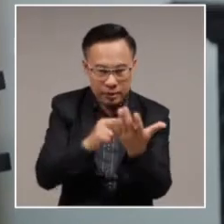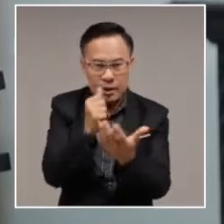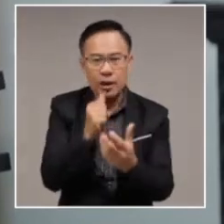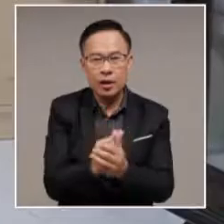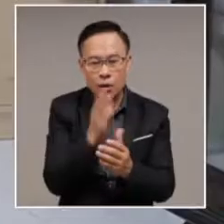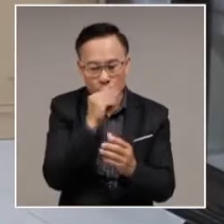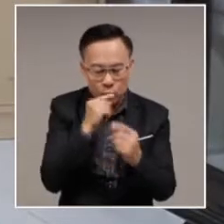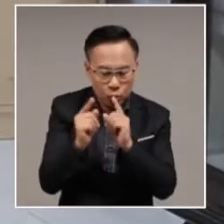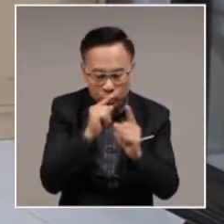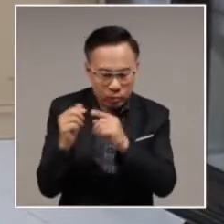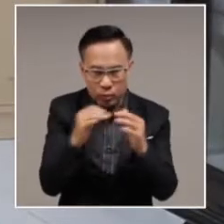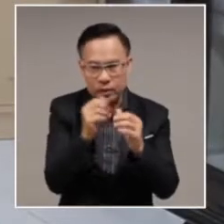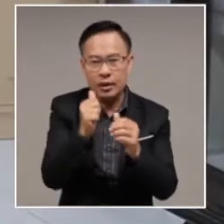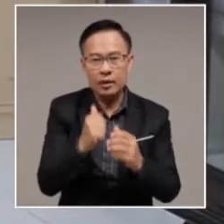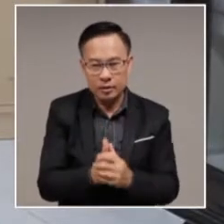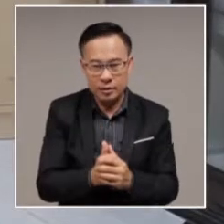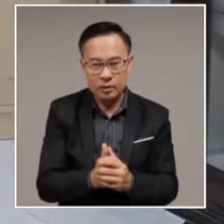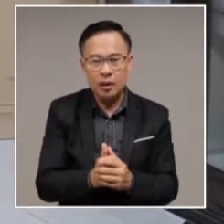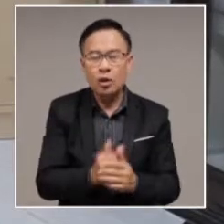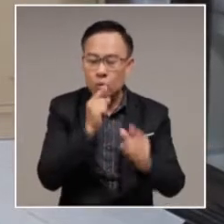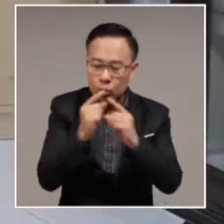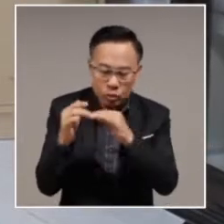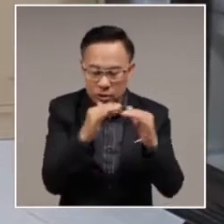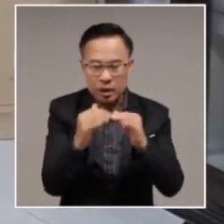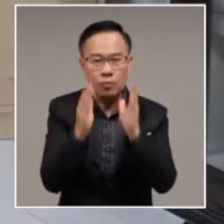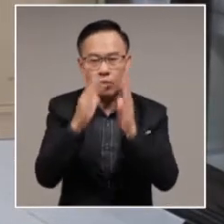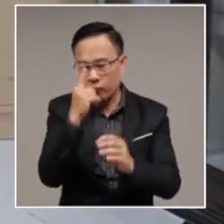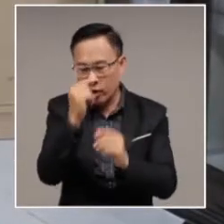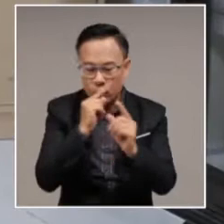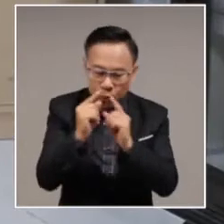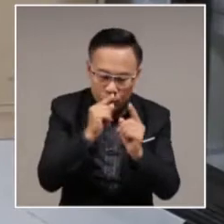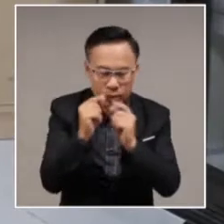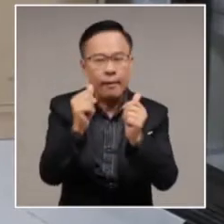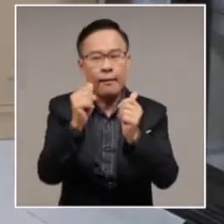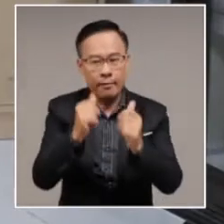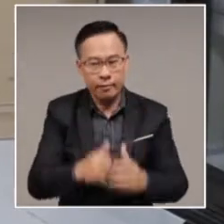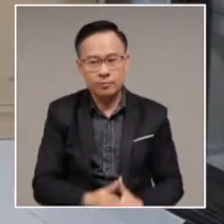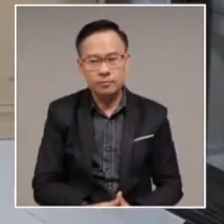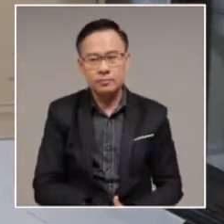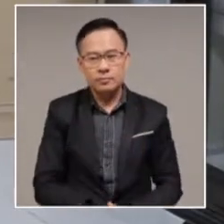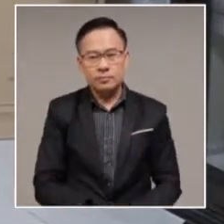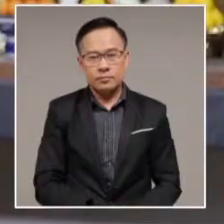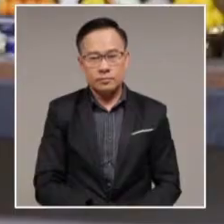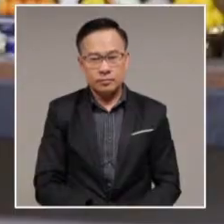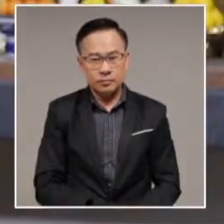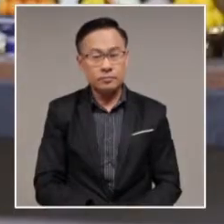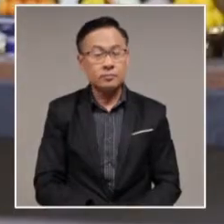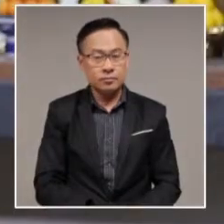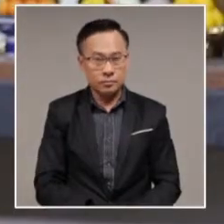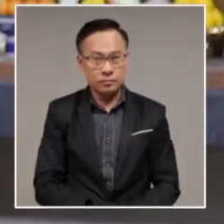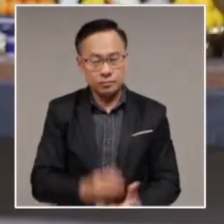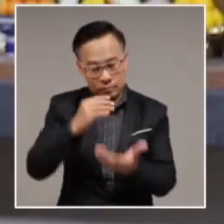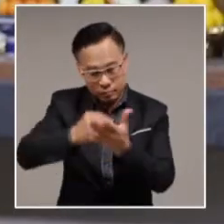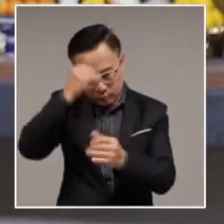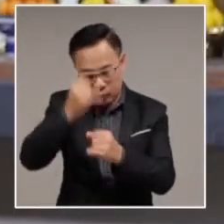ม่ถึงกับศัพท์ทางราชการนะคะแต่คือเราสามารถสื่อสารเข้าใจค่ะ นี่ก็เลยทำให้เราเ